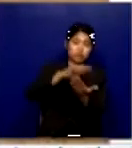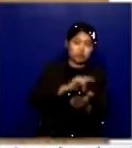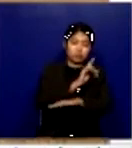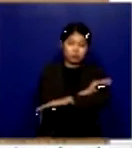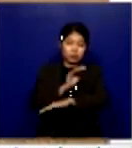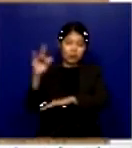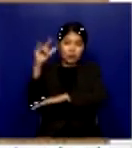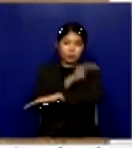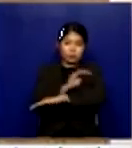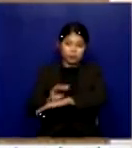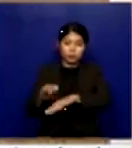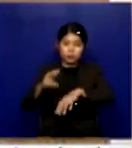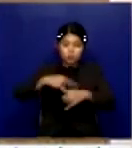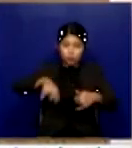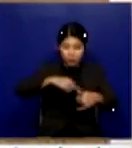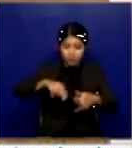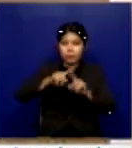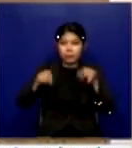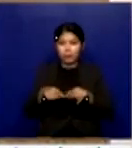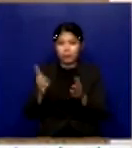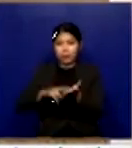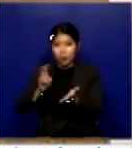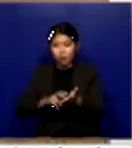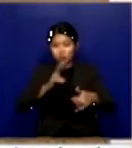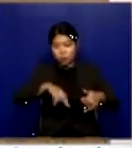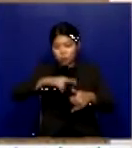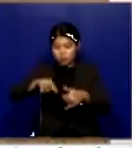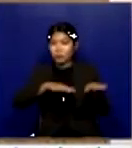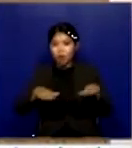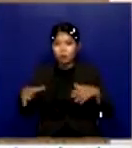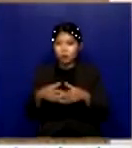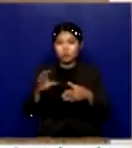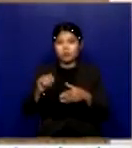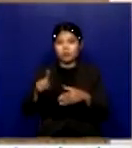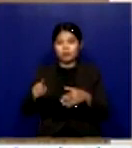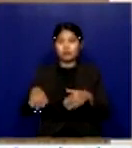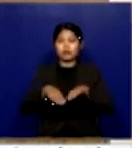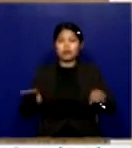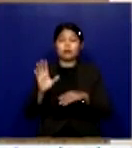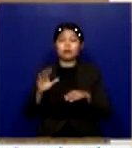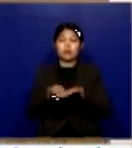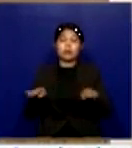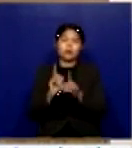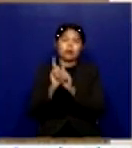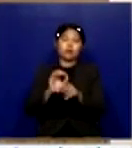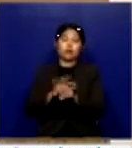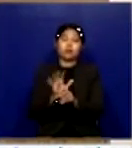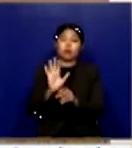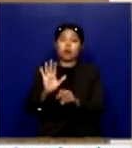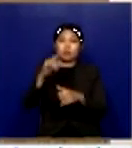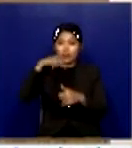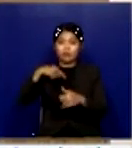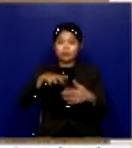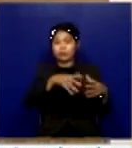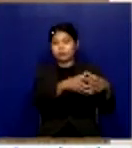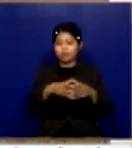การคัดกรองจากต้นทางมีใบแพทย์นะครับติดตามหลักการมาตรฐานสาบานสถานโกวิทของเราต้อง